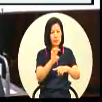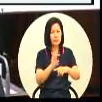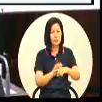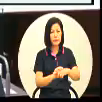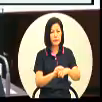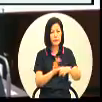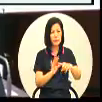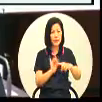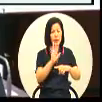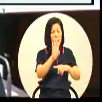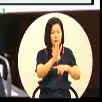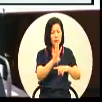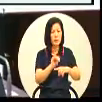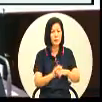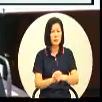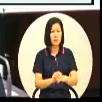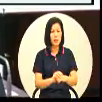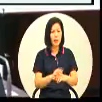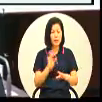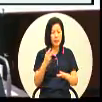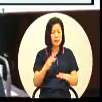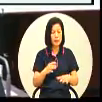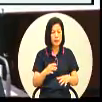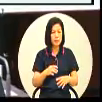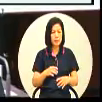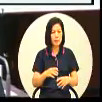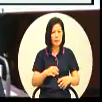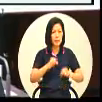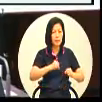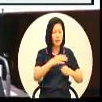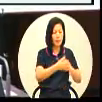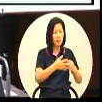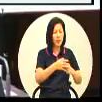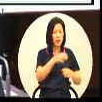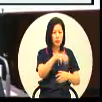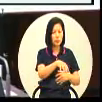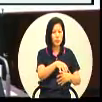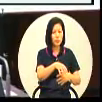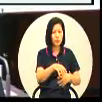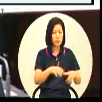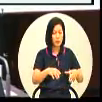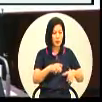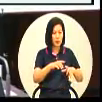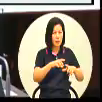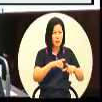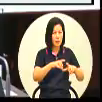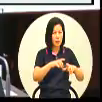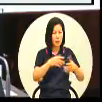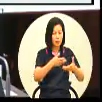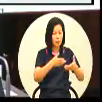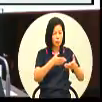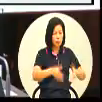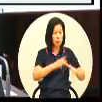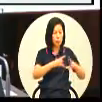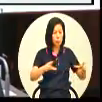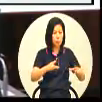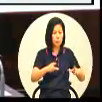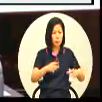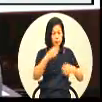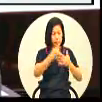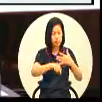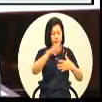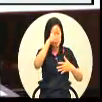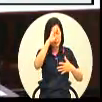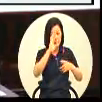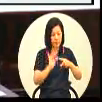是它却占掉我们的健保局里面重大伤病费用比例的多少？将近30%啊！可